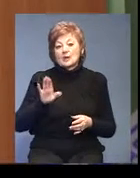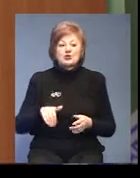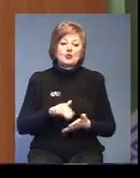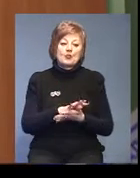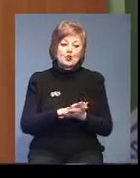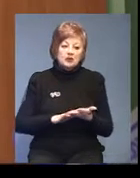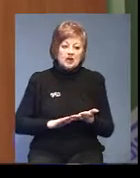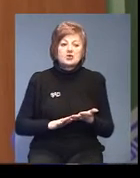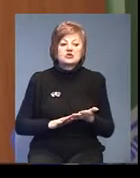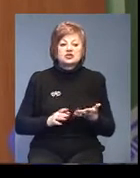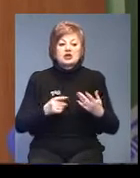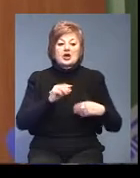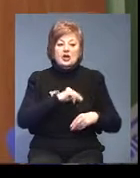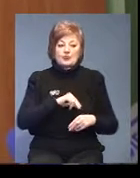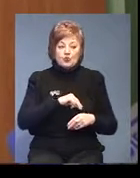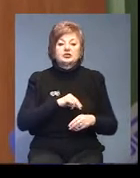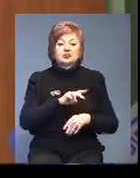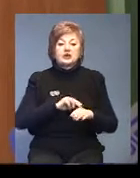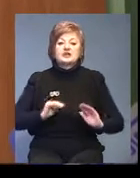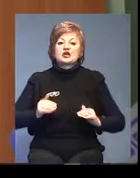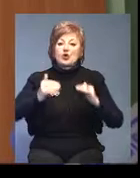в правоохоронних органах починати свою